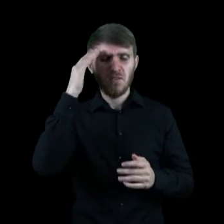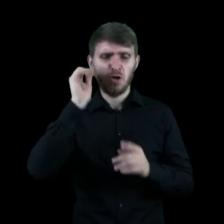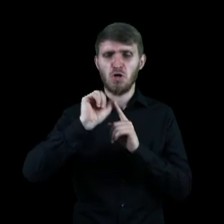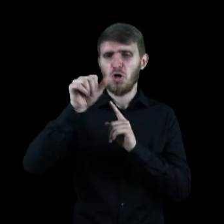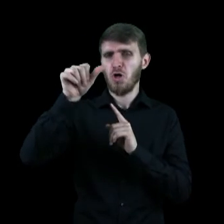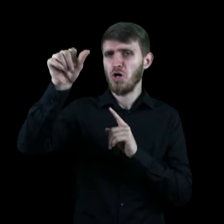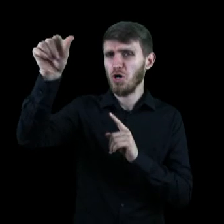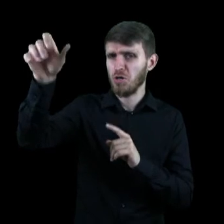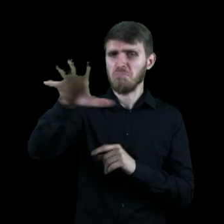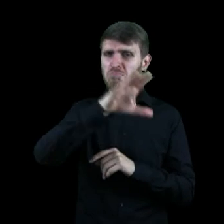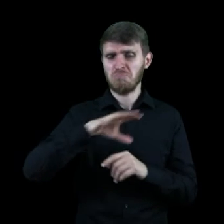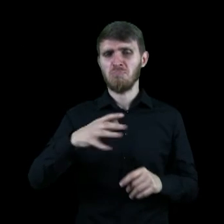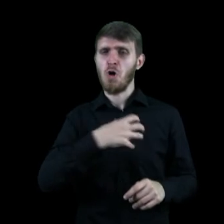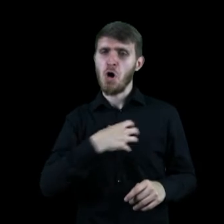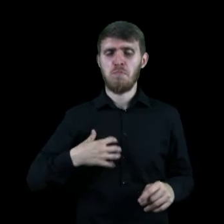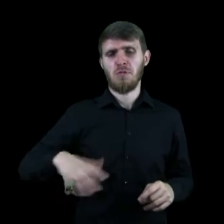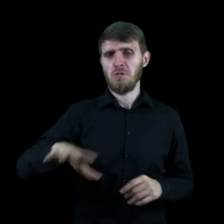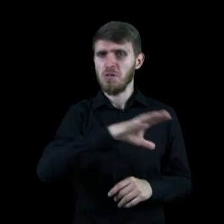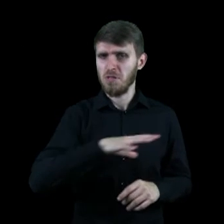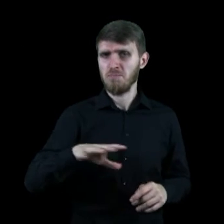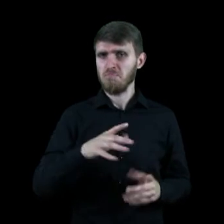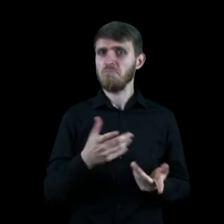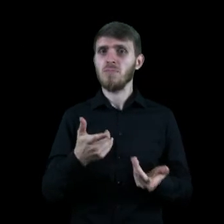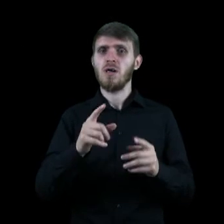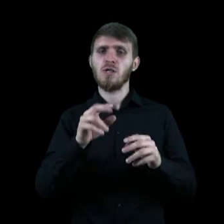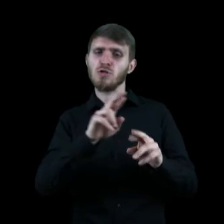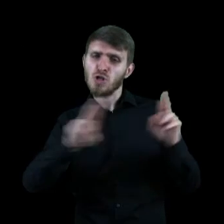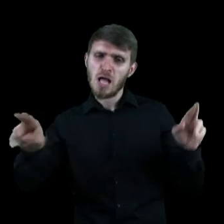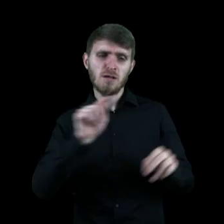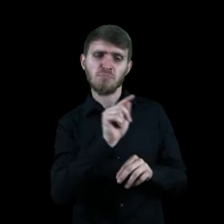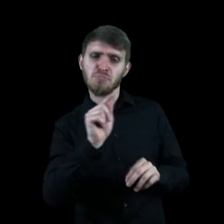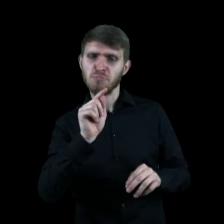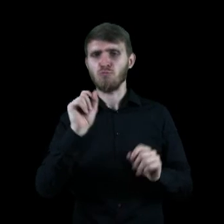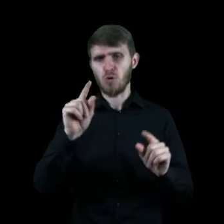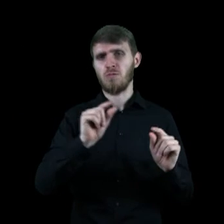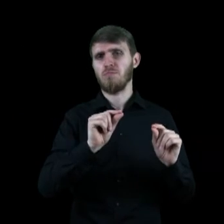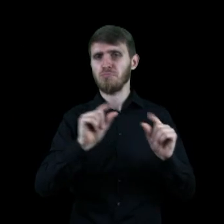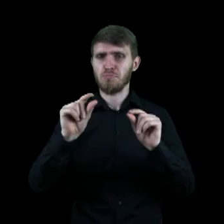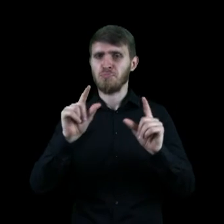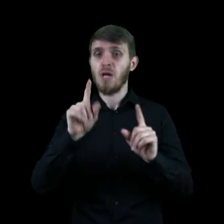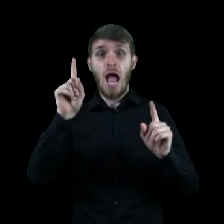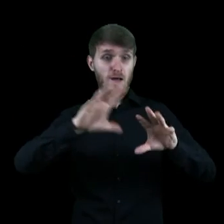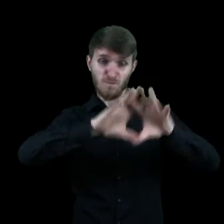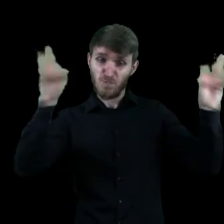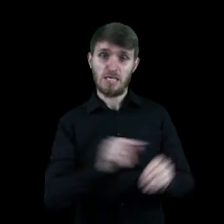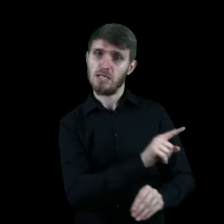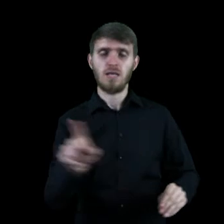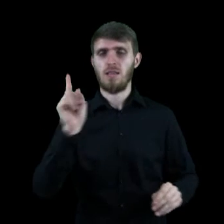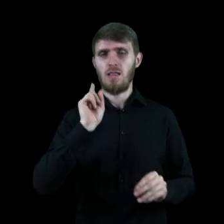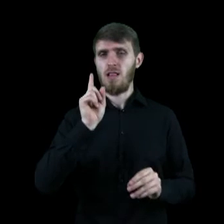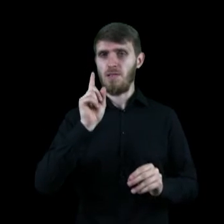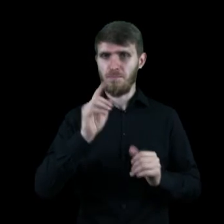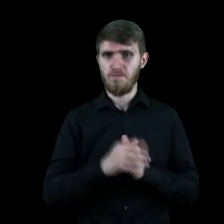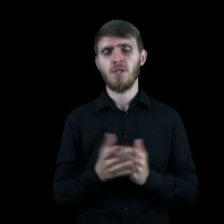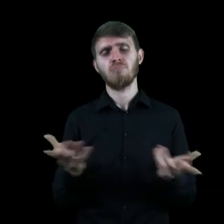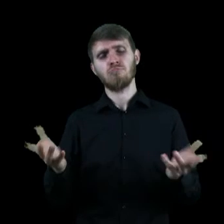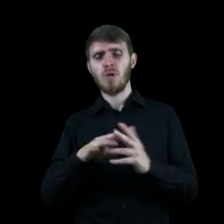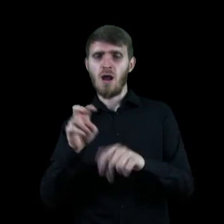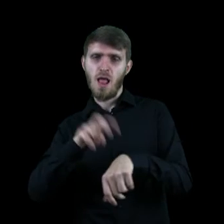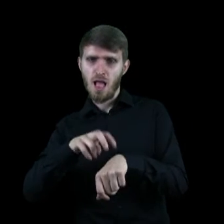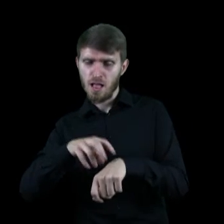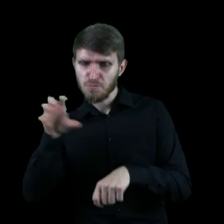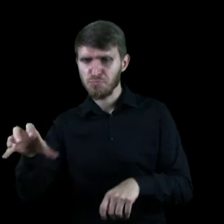i usług. Pewnie czujecie, że co roku w normalnej gospodarce rzeczy trochę drożeją. Choć nie wszystkie.